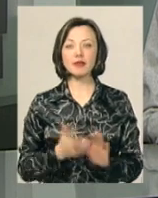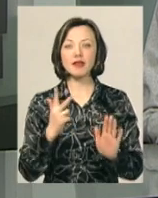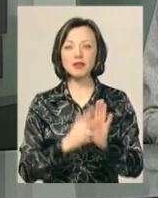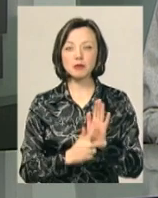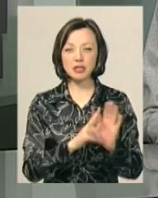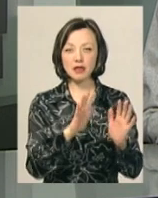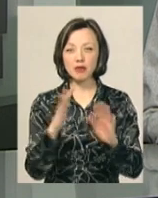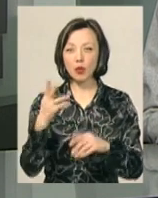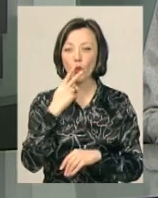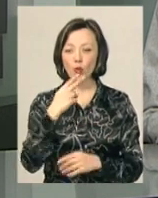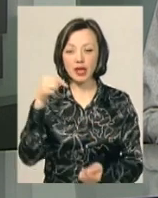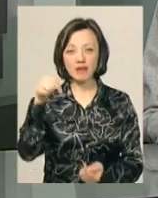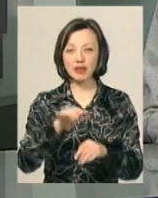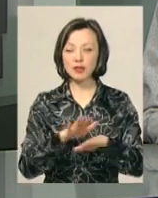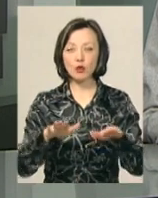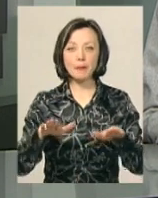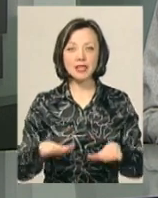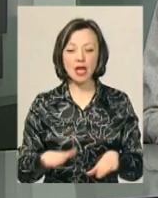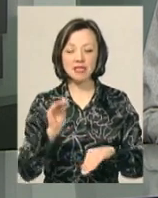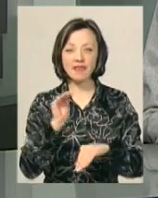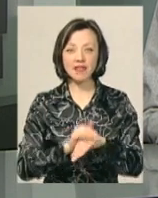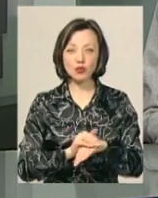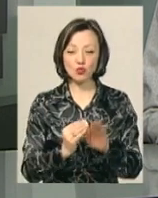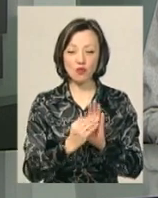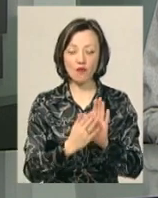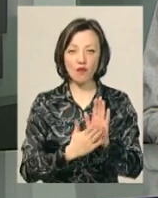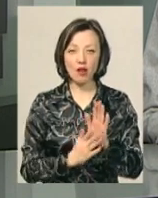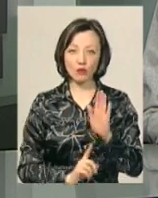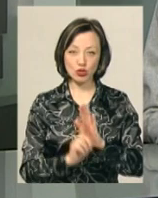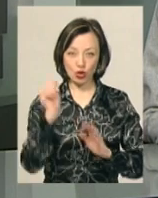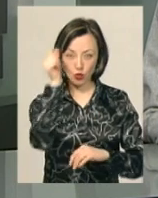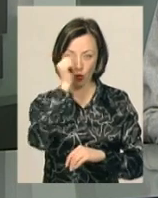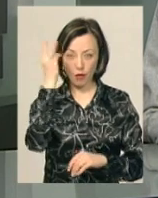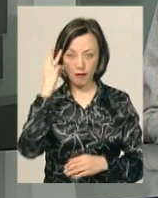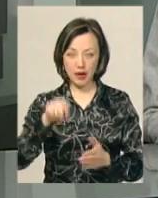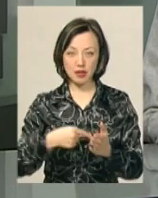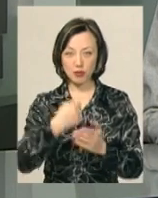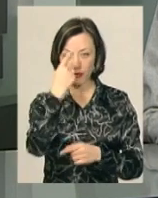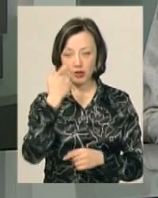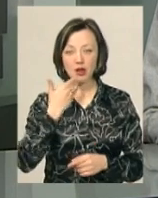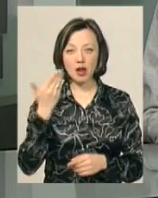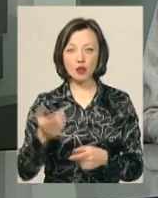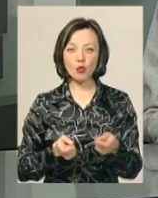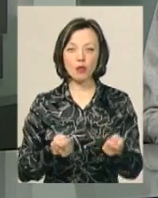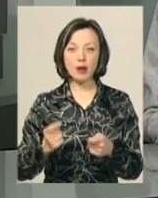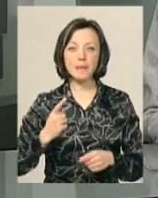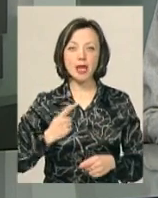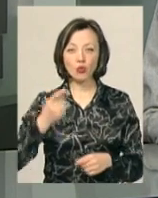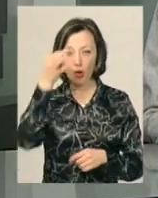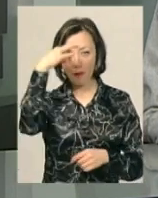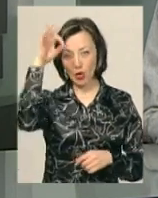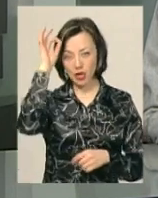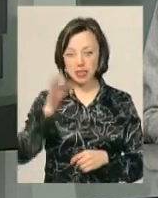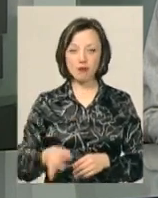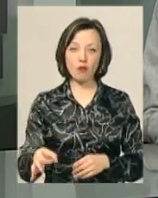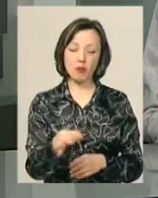80 випадків куріння в невстановлених місцях зафіксували від початку року у Хмельницькому. Про це повідомив речник управління патрульної поліції області